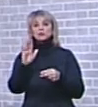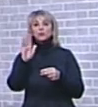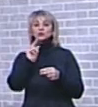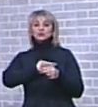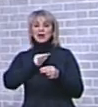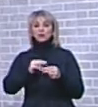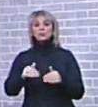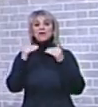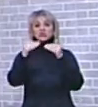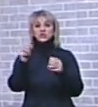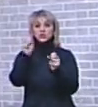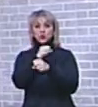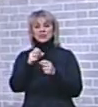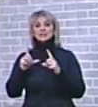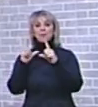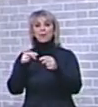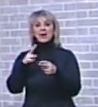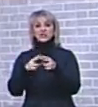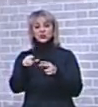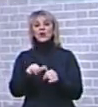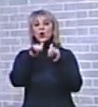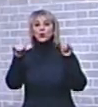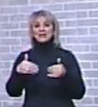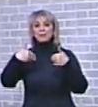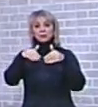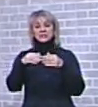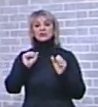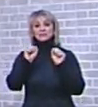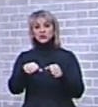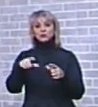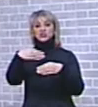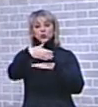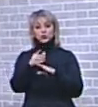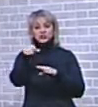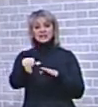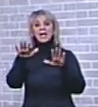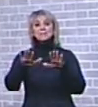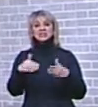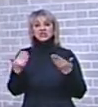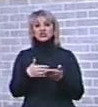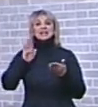работать над повышением скорости поездов и увеличением пропускной способности участка. А местные